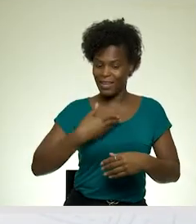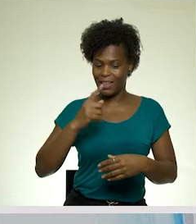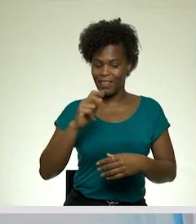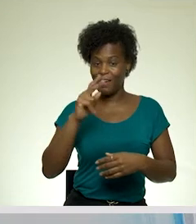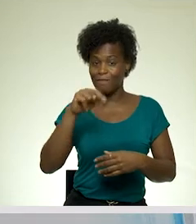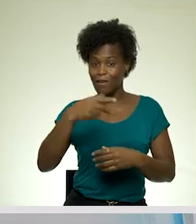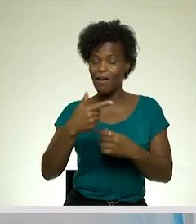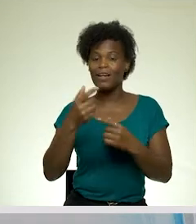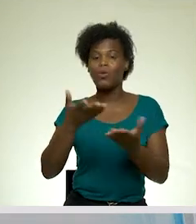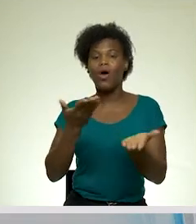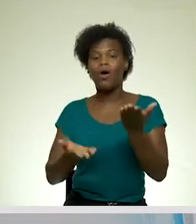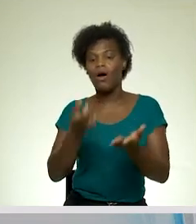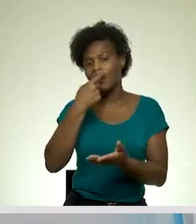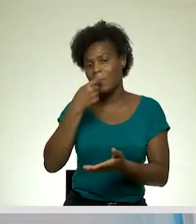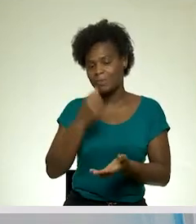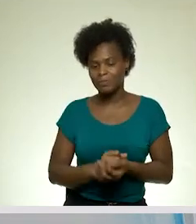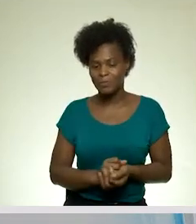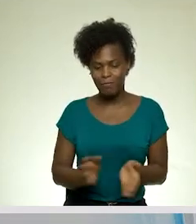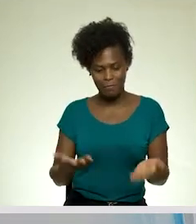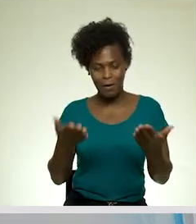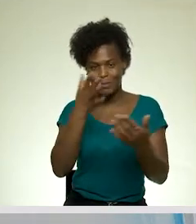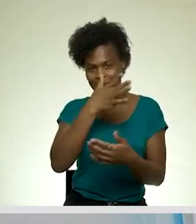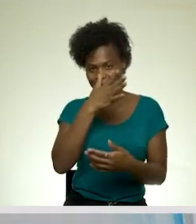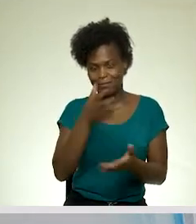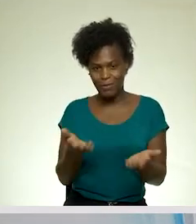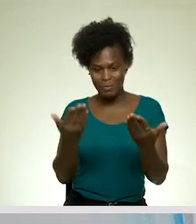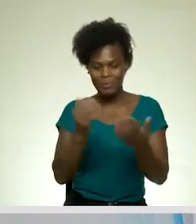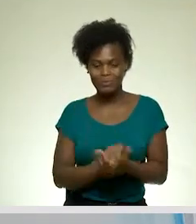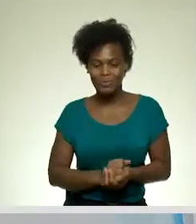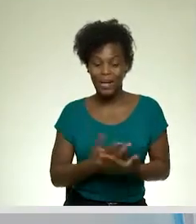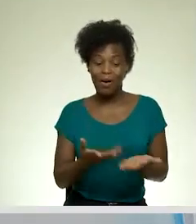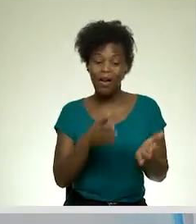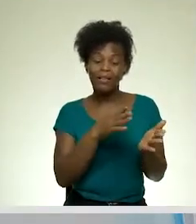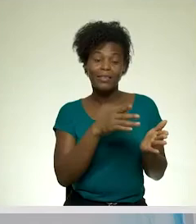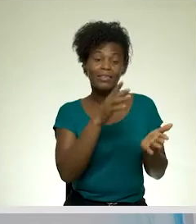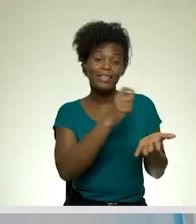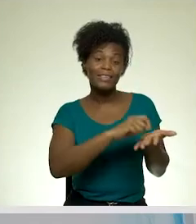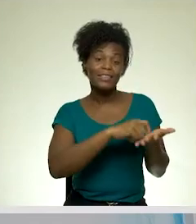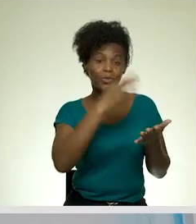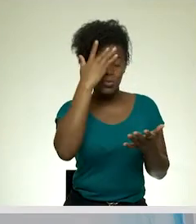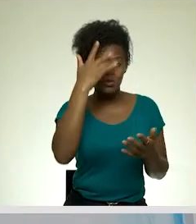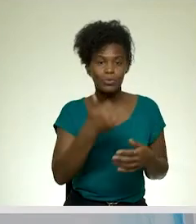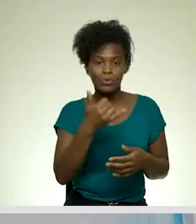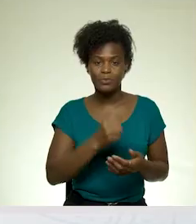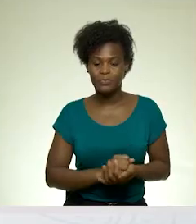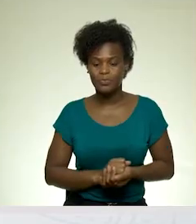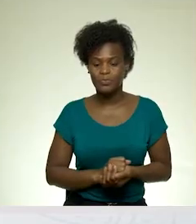fort. On y va. On continue avec des activités. On passe à l'activité 2. Activité